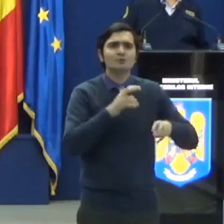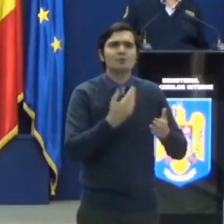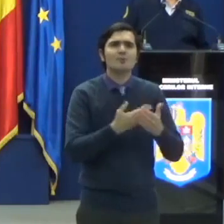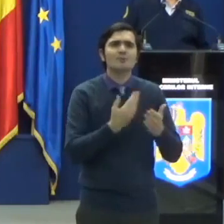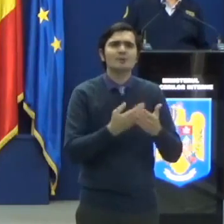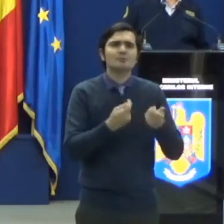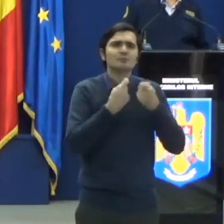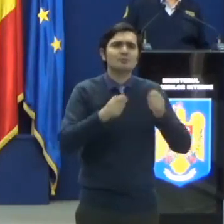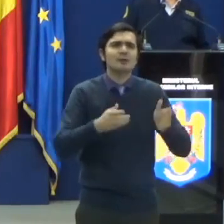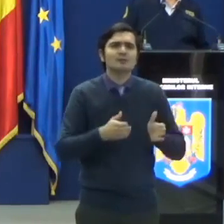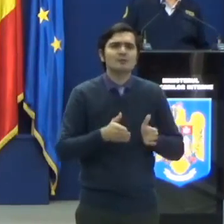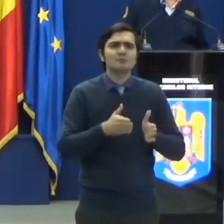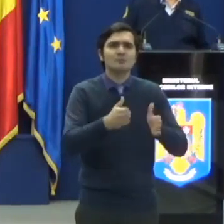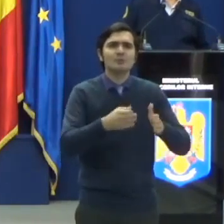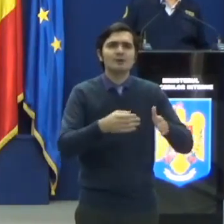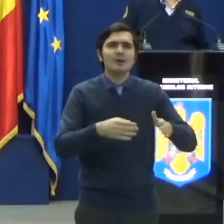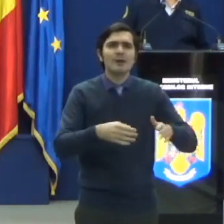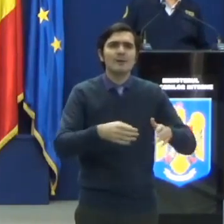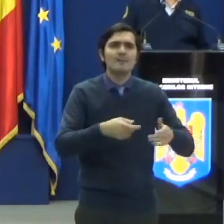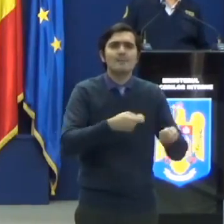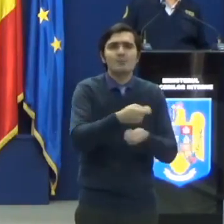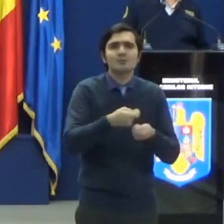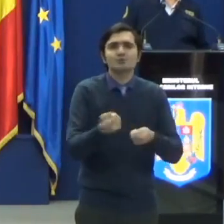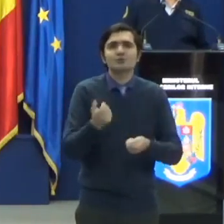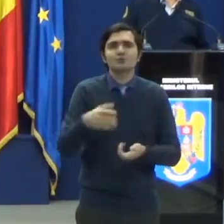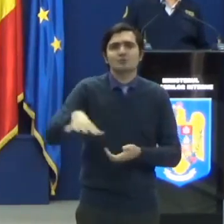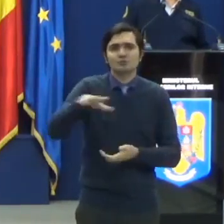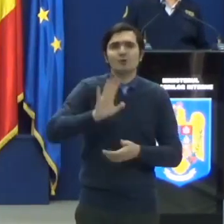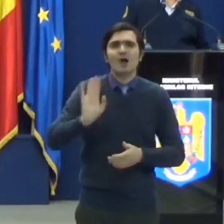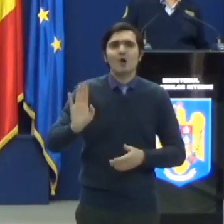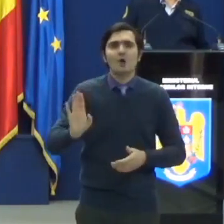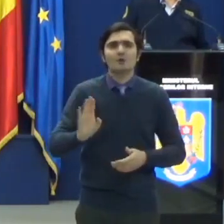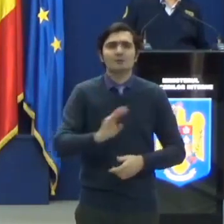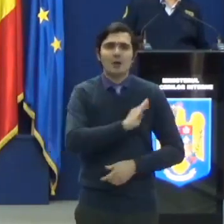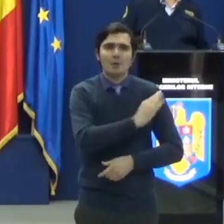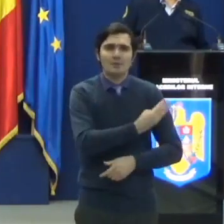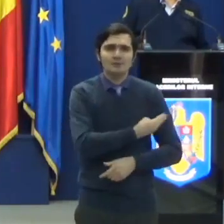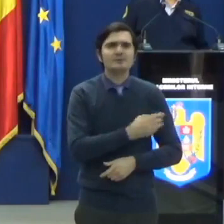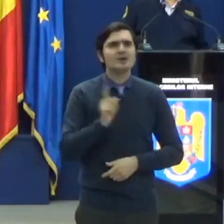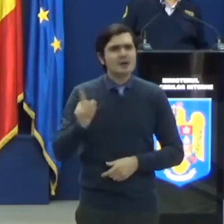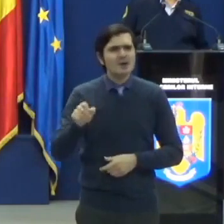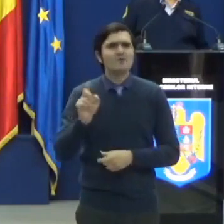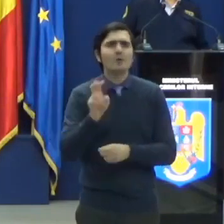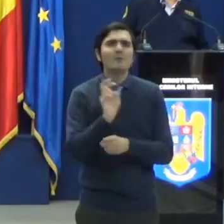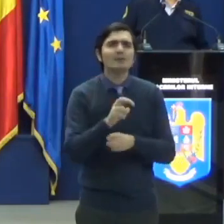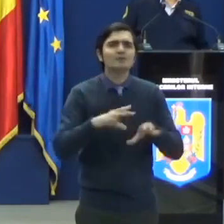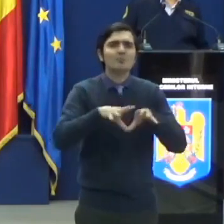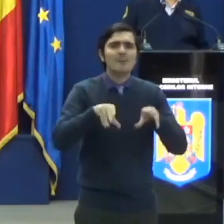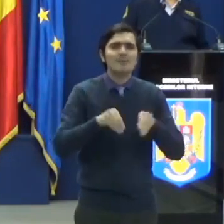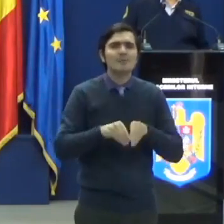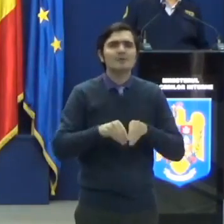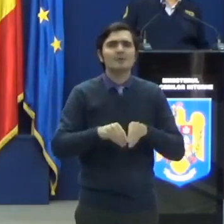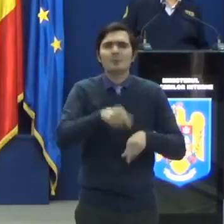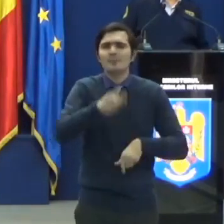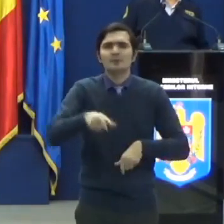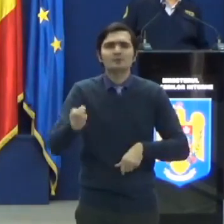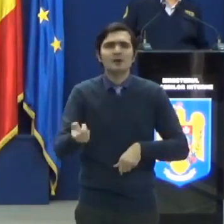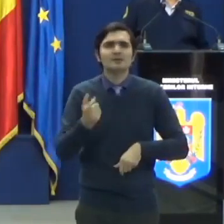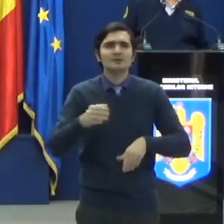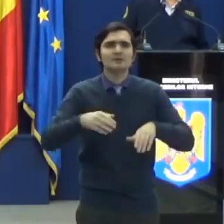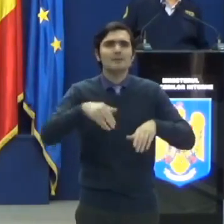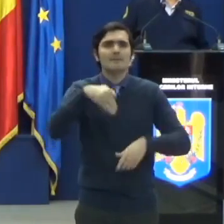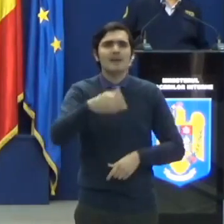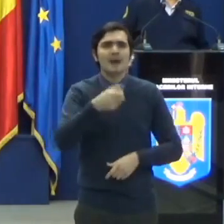publice, din zona de competență, evident, împreună cu personalul Ministerului